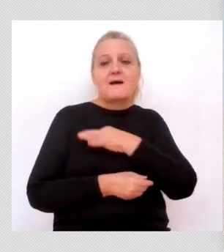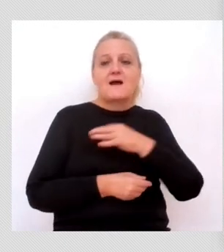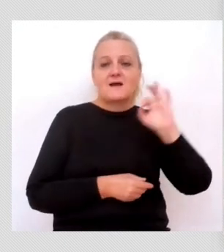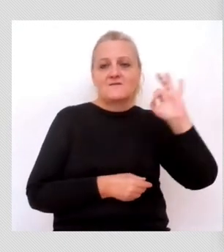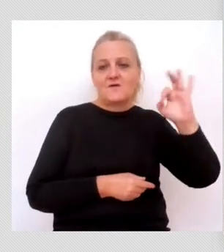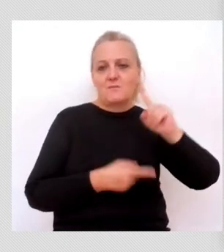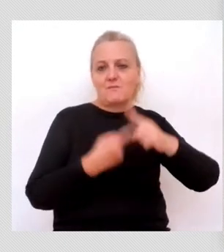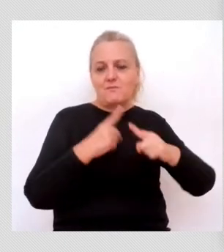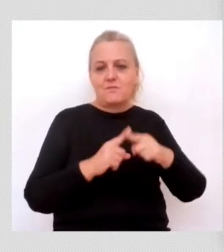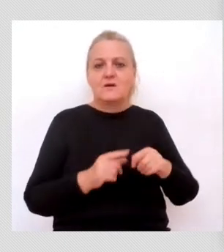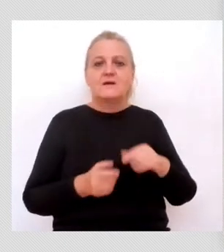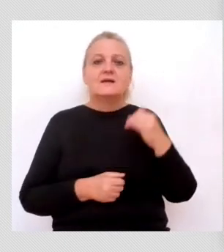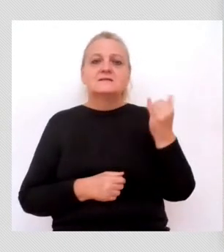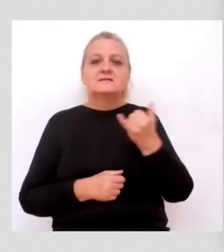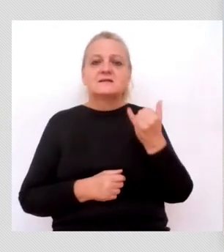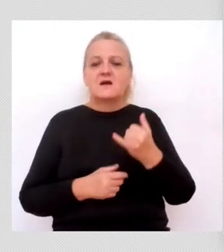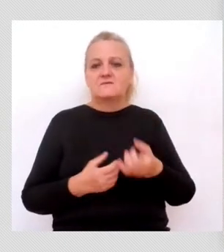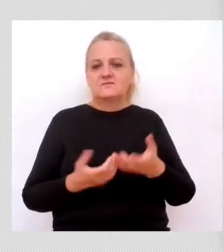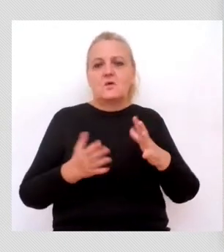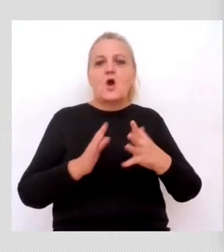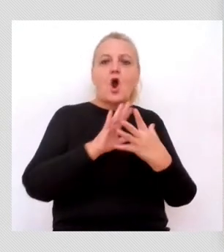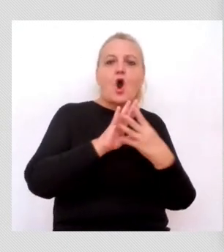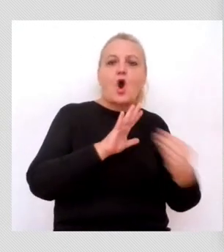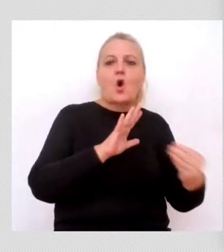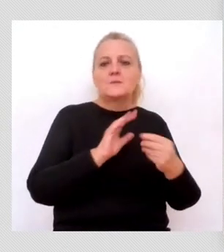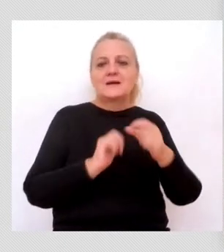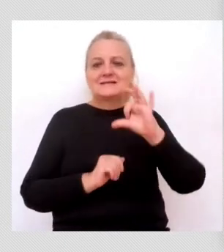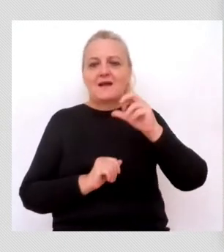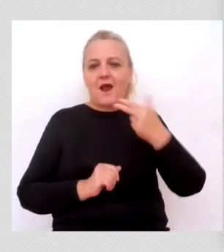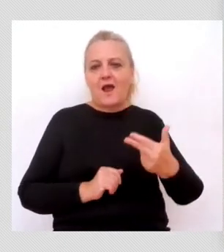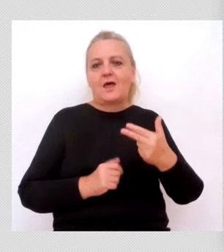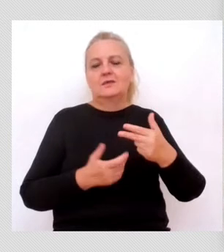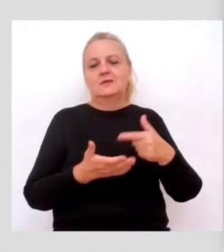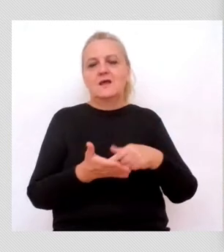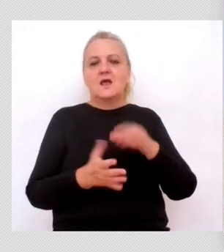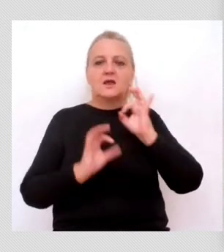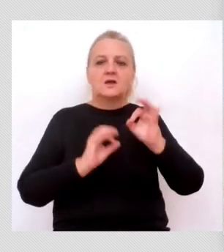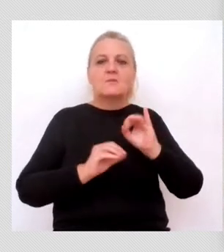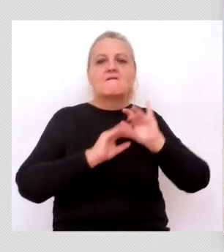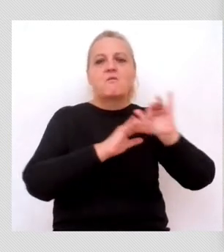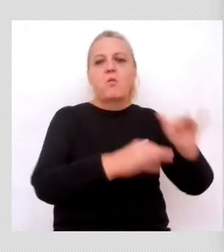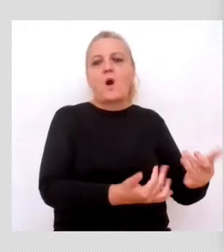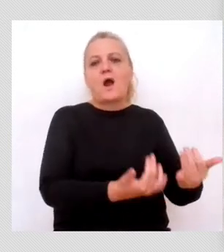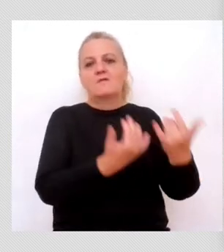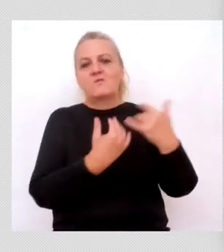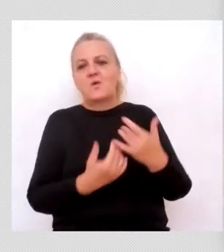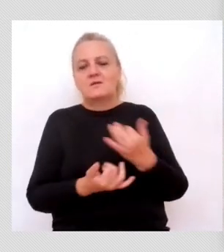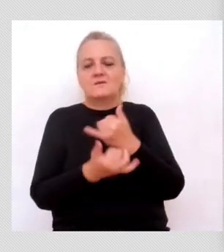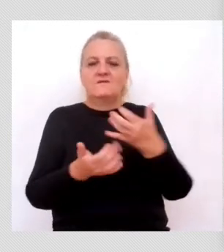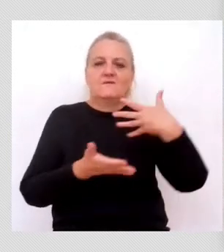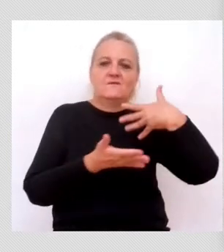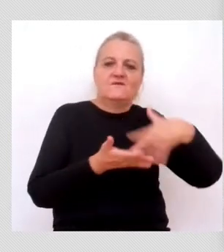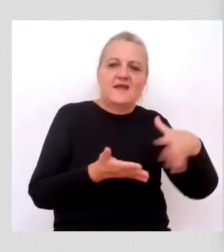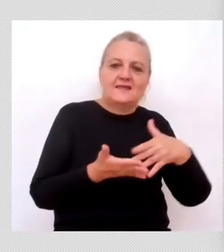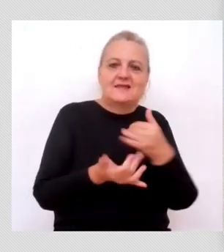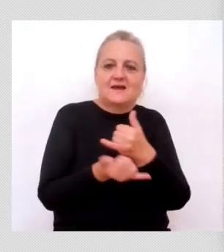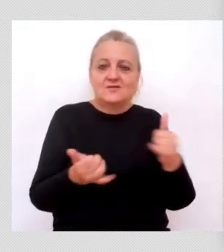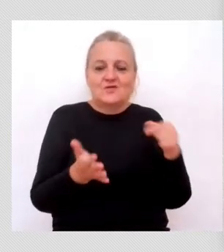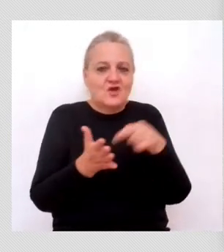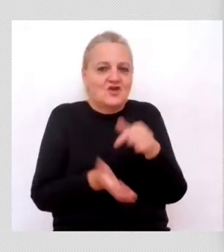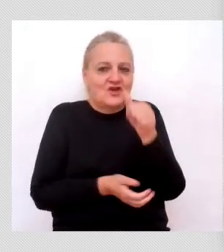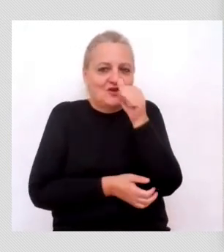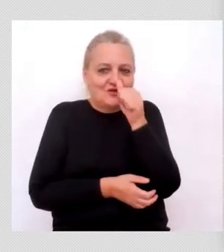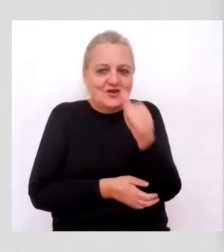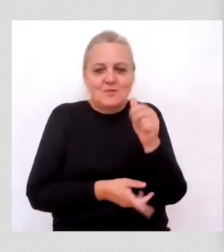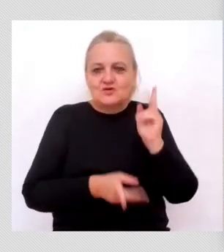dominuje właśnie kultura skanu tych danych na temat wpłat, na temat wydatków. Nie da się w żaden